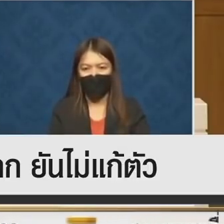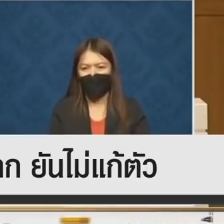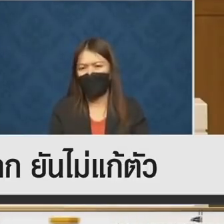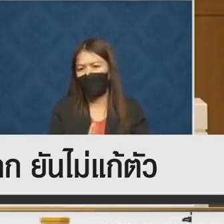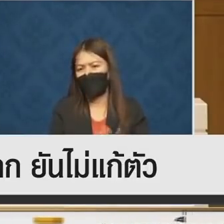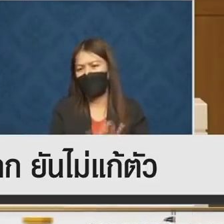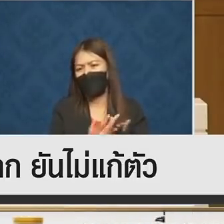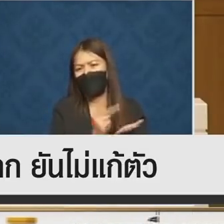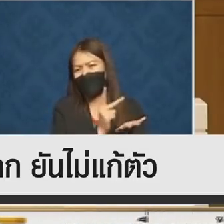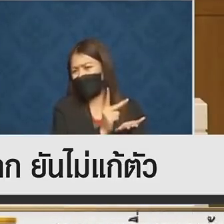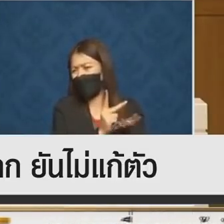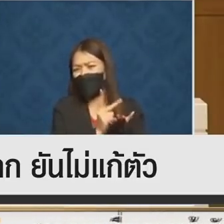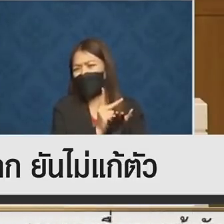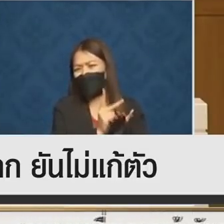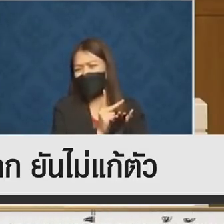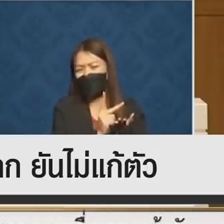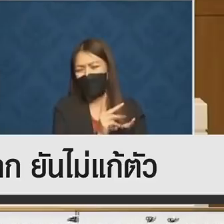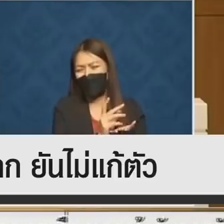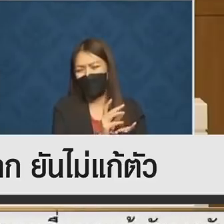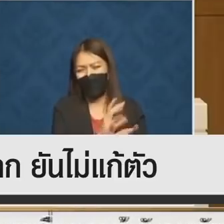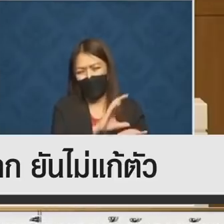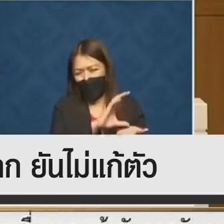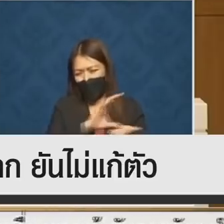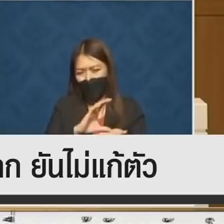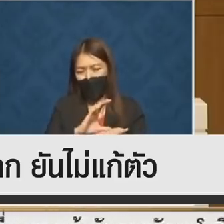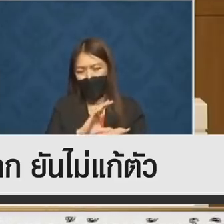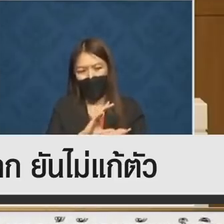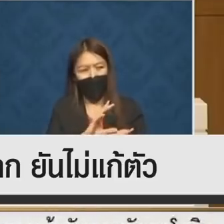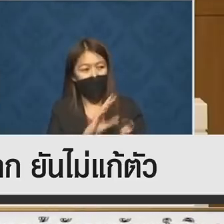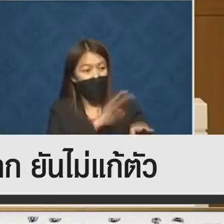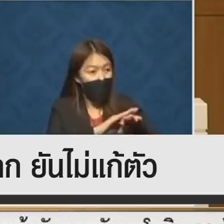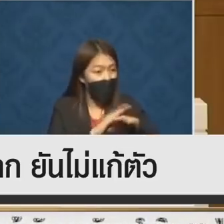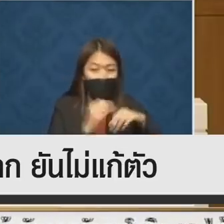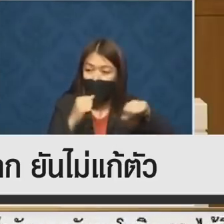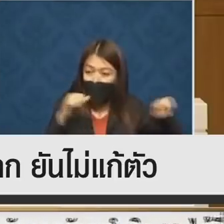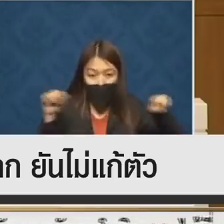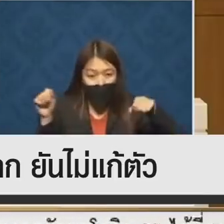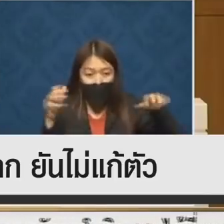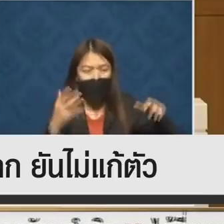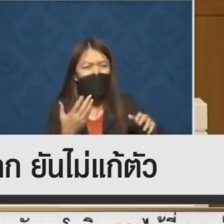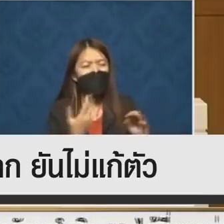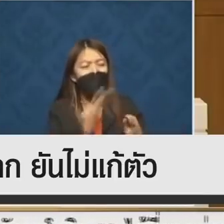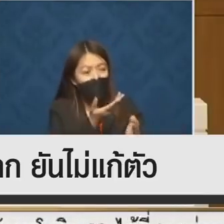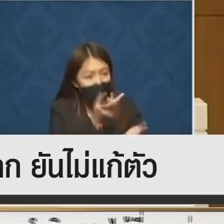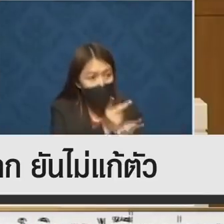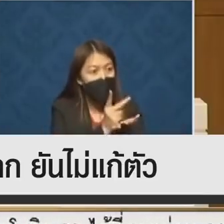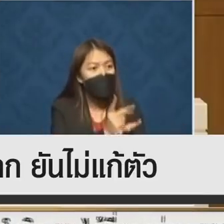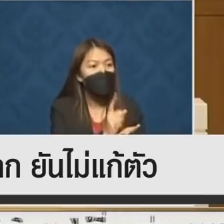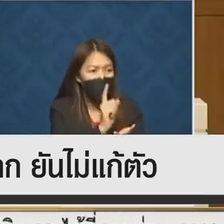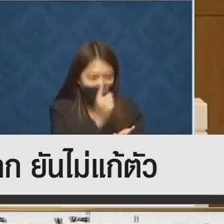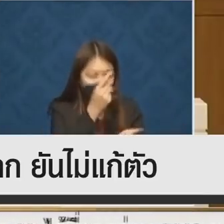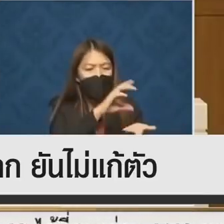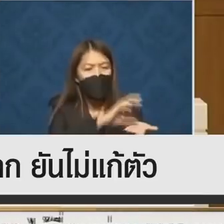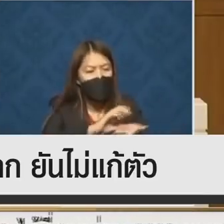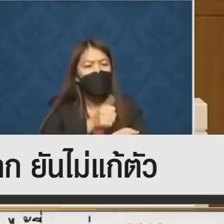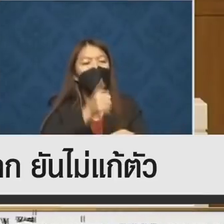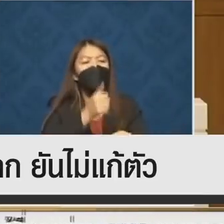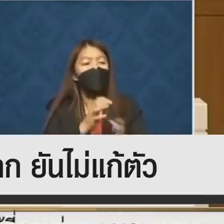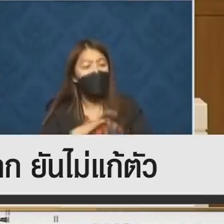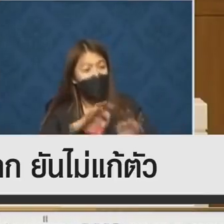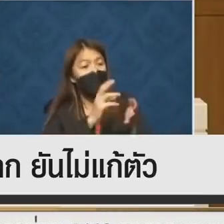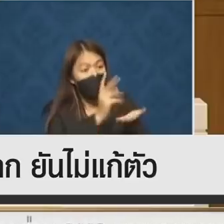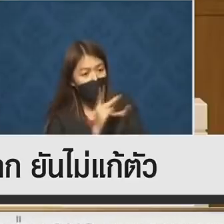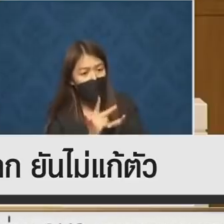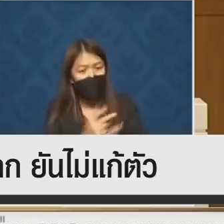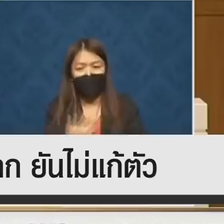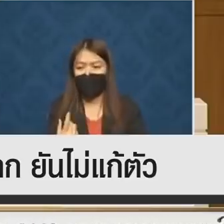ศมากจนกระทั่งทุกคนเบือนหน้าไปทั้งหมดวันนี้กู้อีกเขาก็ให้อีกถ้าจำเป็นกู้แต่ท่านก็ไม่